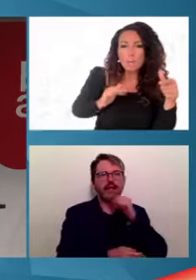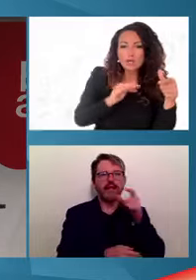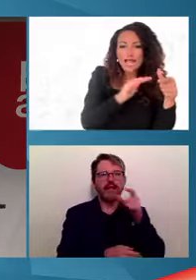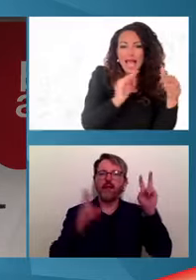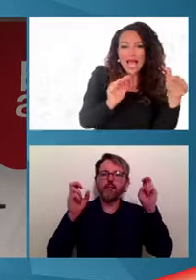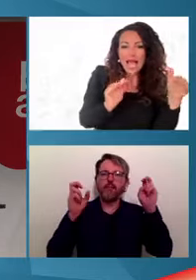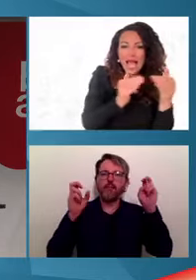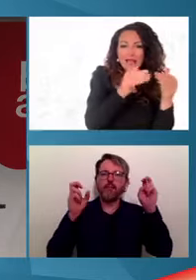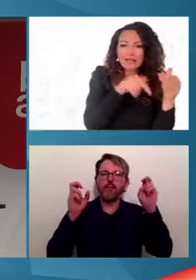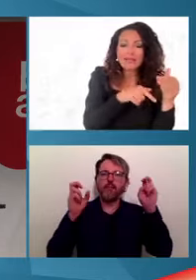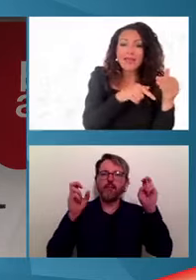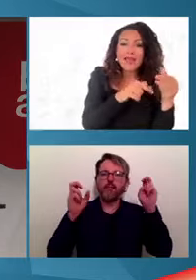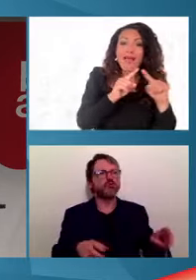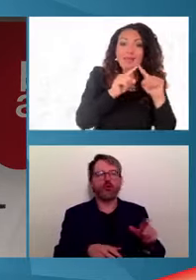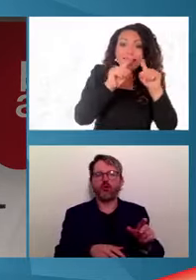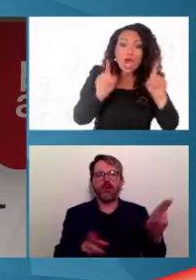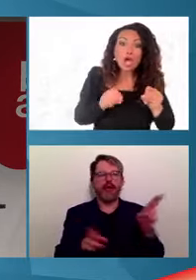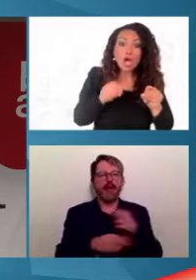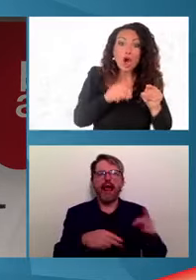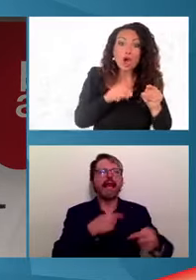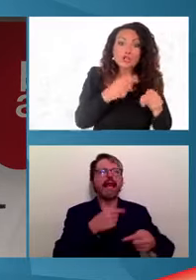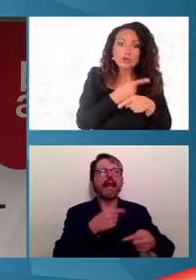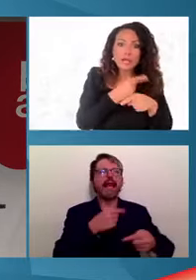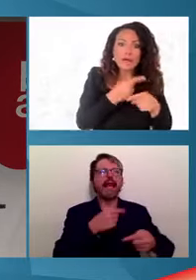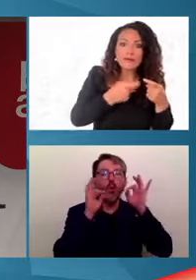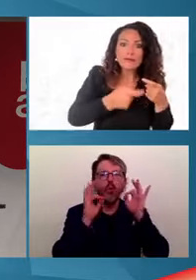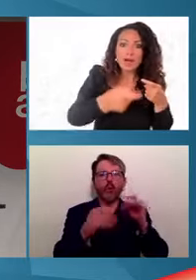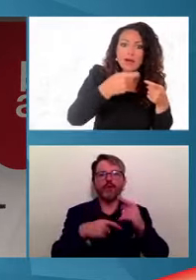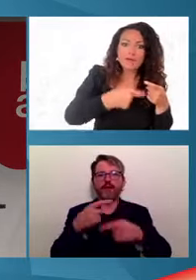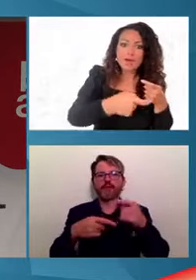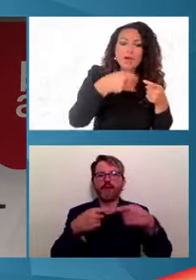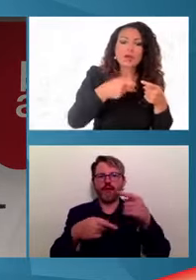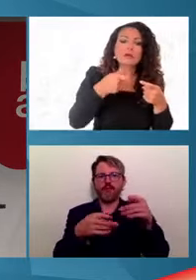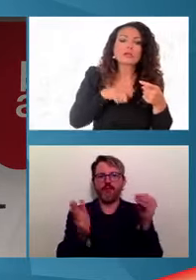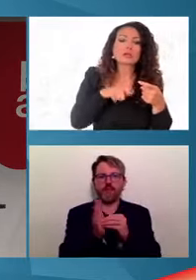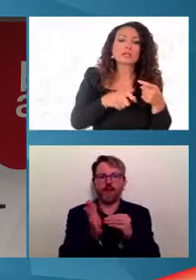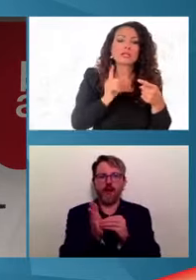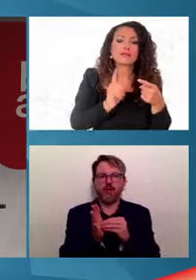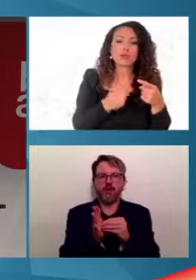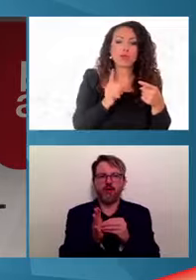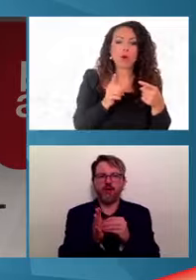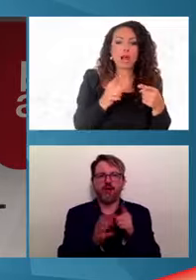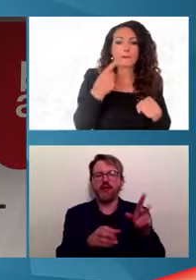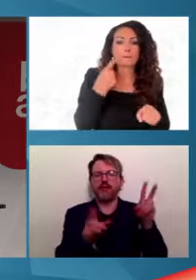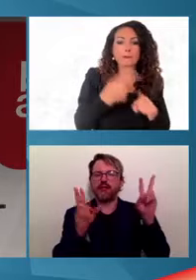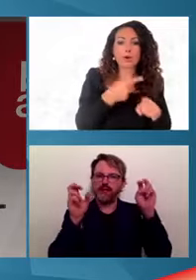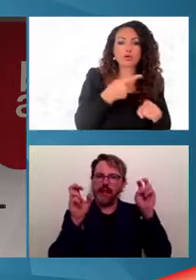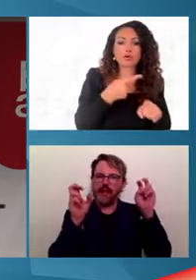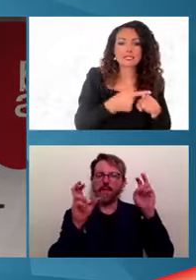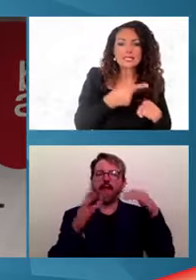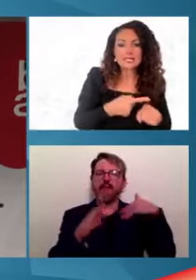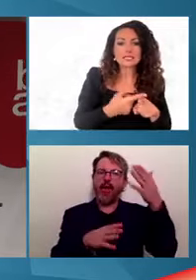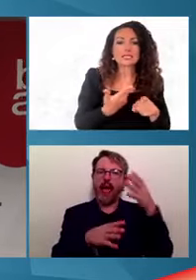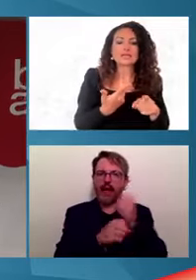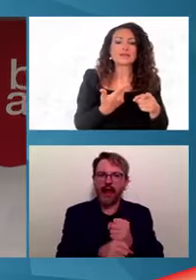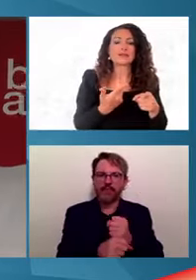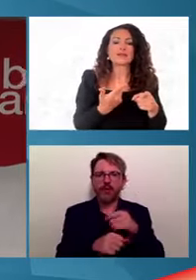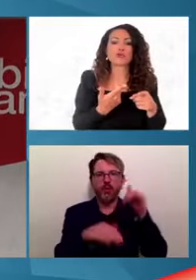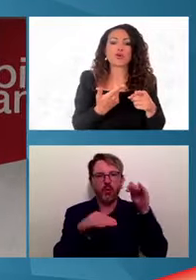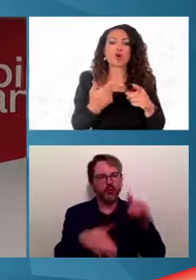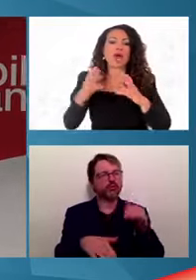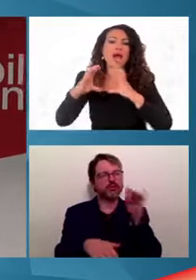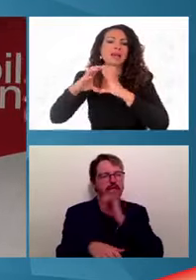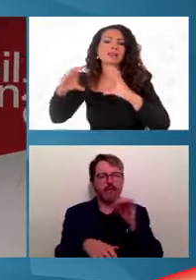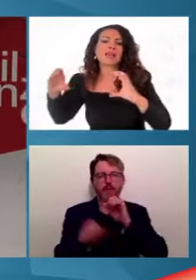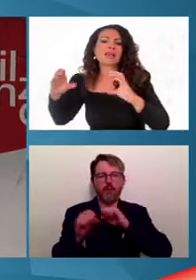nichts mehr sich entwickeln, sondern gute Entwicklung, das ist ja auch das Thema, den Bereich Nachhaltigkeit muss immer möglich sein.